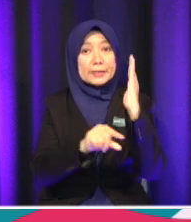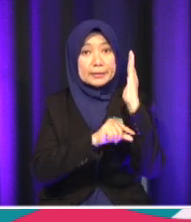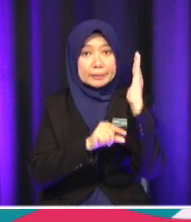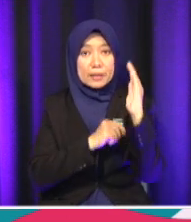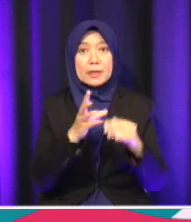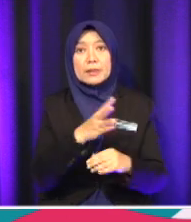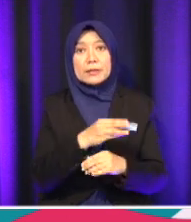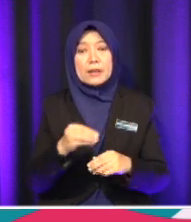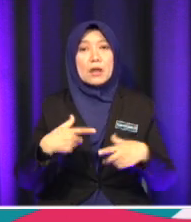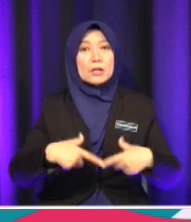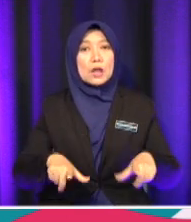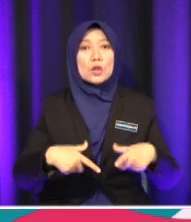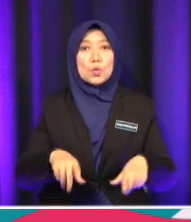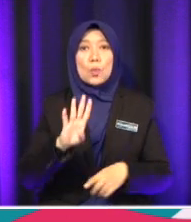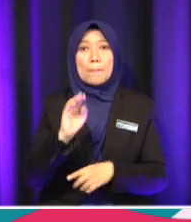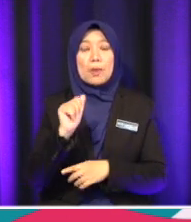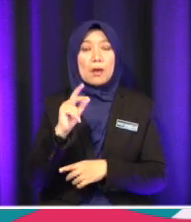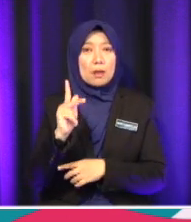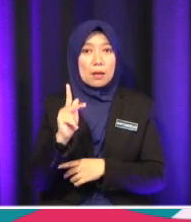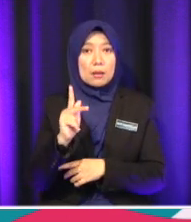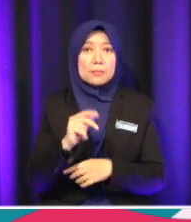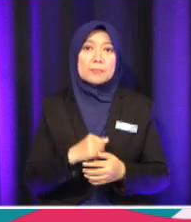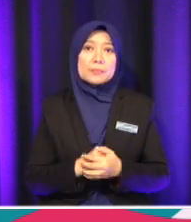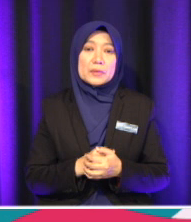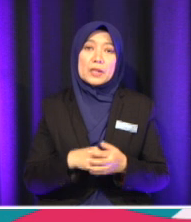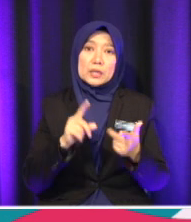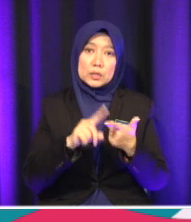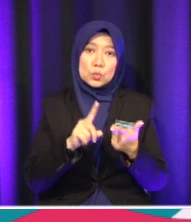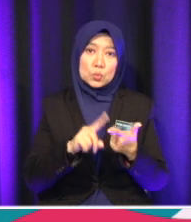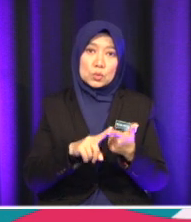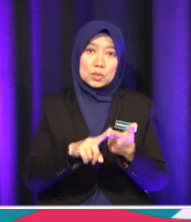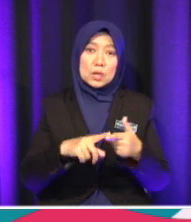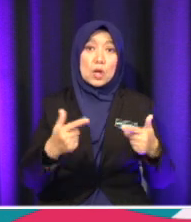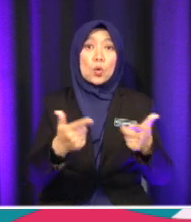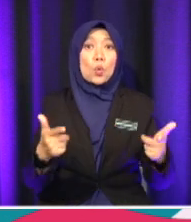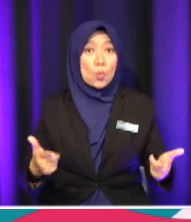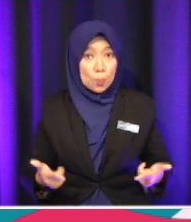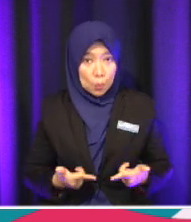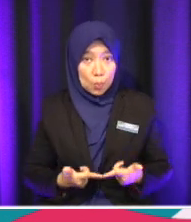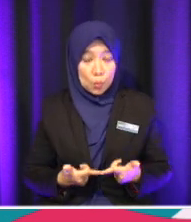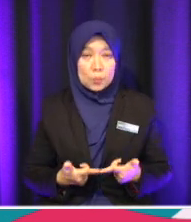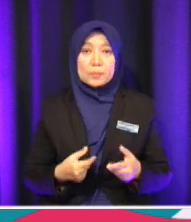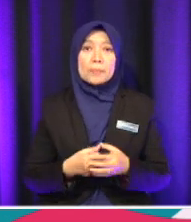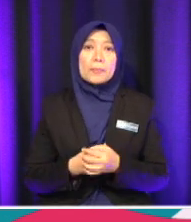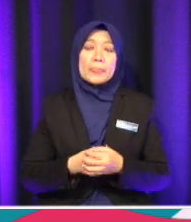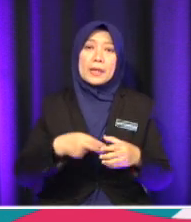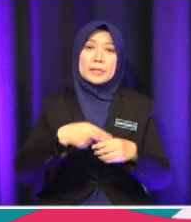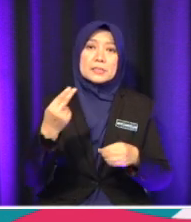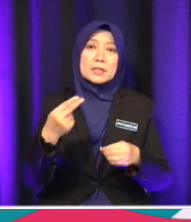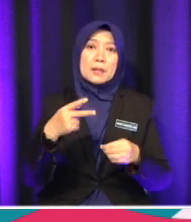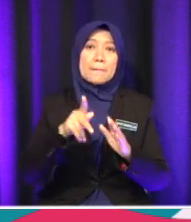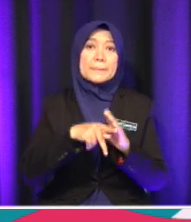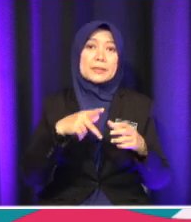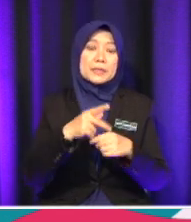bala ya yang kedua ialah komoditi perlombongan yaitu merupakan hasil keluaran perlombongan